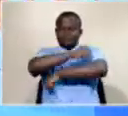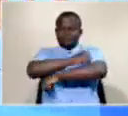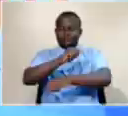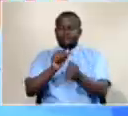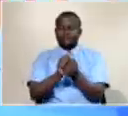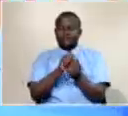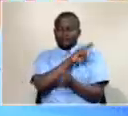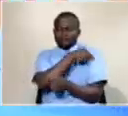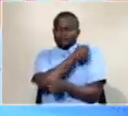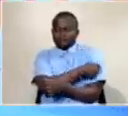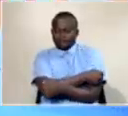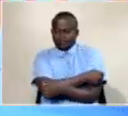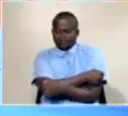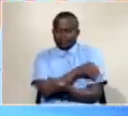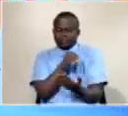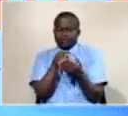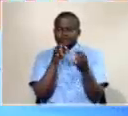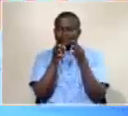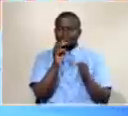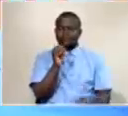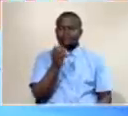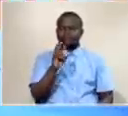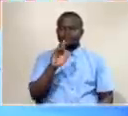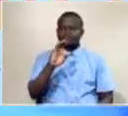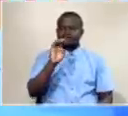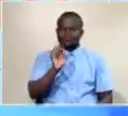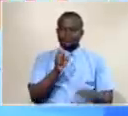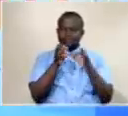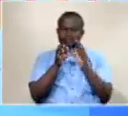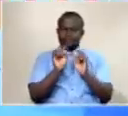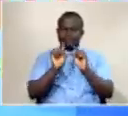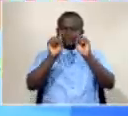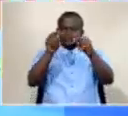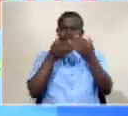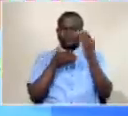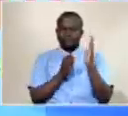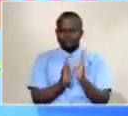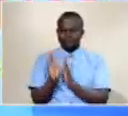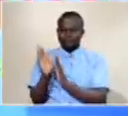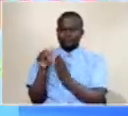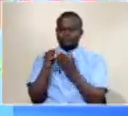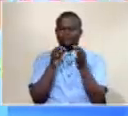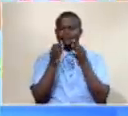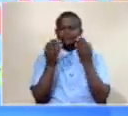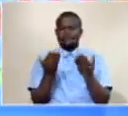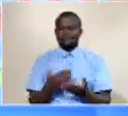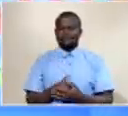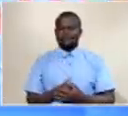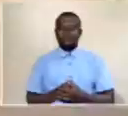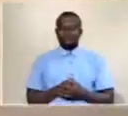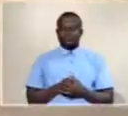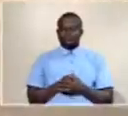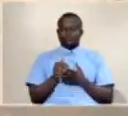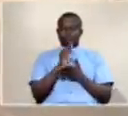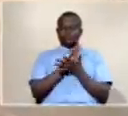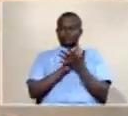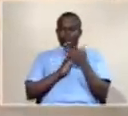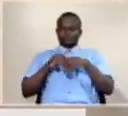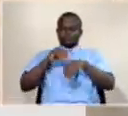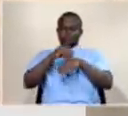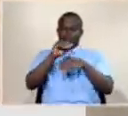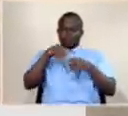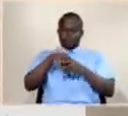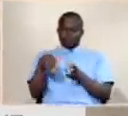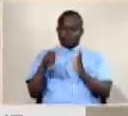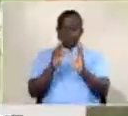ndetse n'amavuriro. Mugenzi wacu Maurice Ndayambaje yawutembereye maze adutegura inkuru ikurikira. Bamwe mu boroherejwe n'uyu muhanda